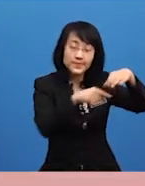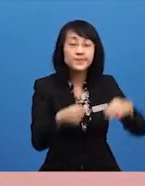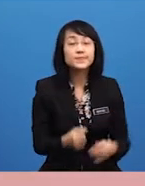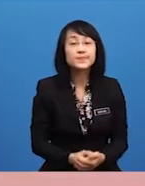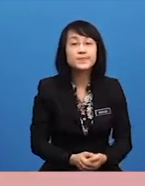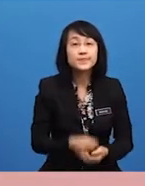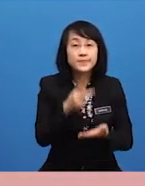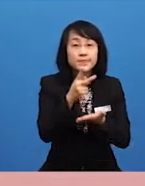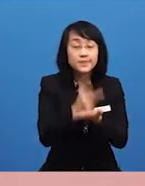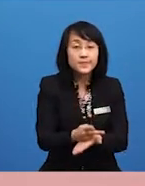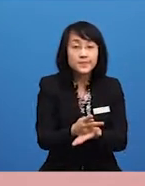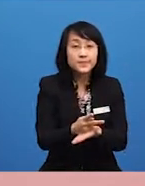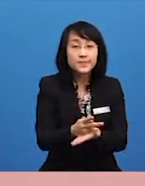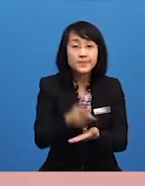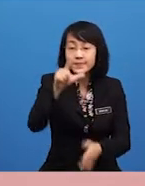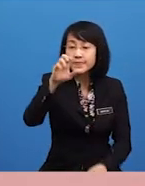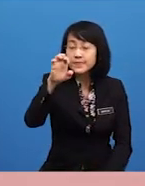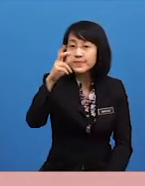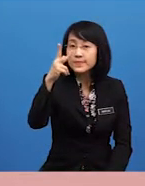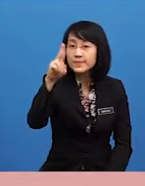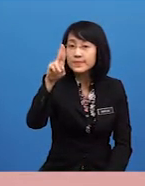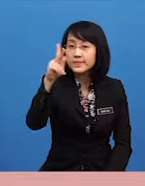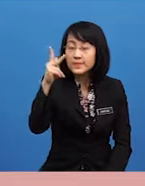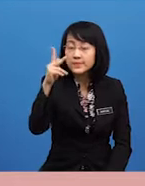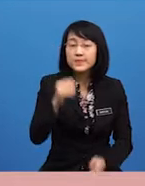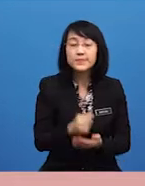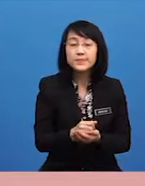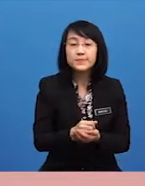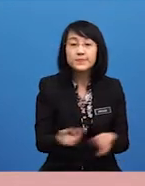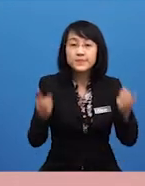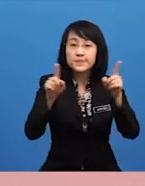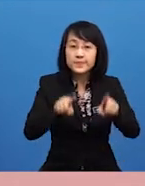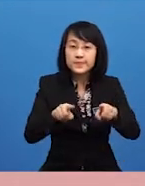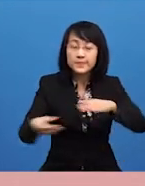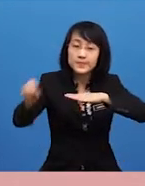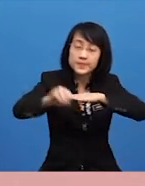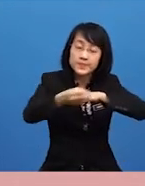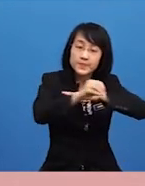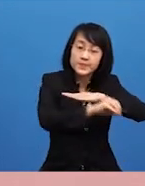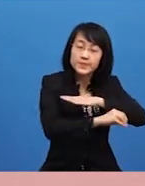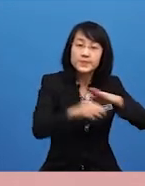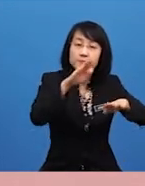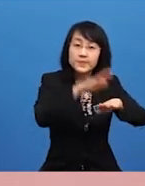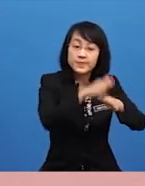lekukan yang terbentuk akibat tindakan ombak terhadap tebing-tebing tinggi.